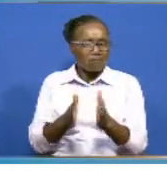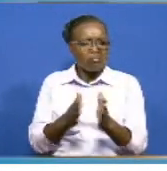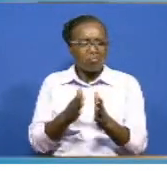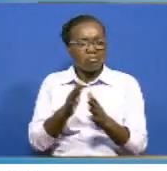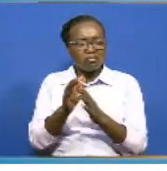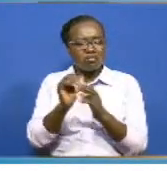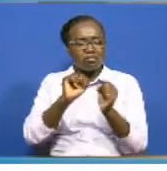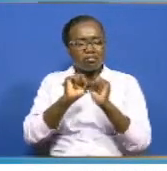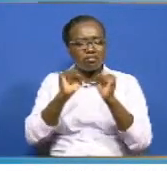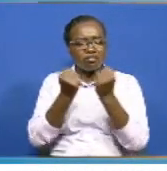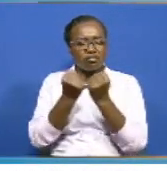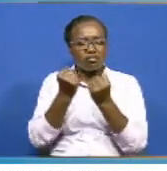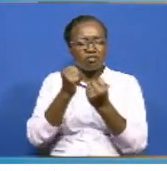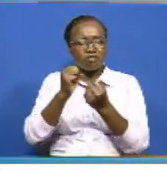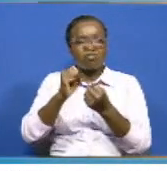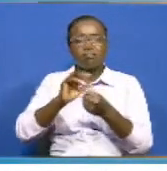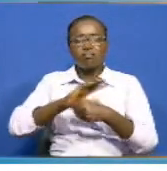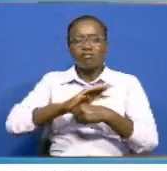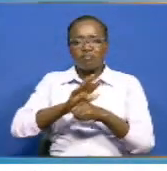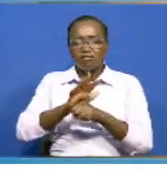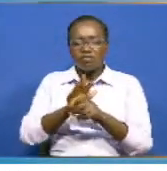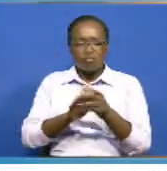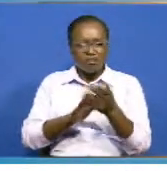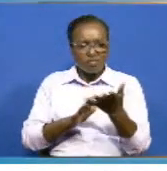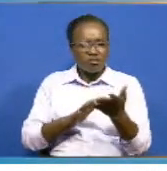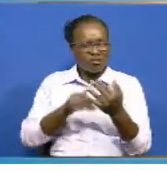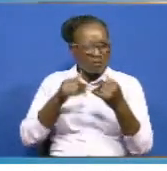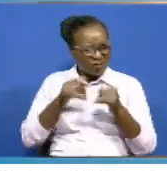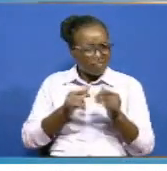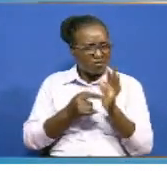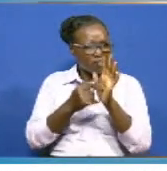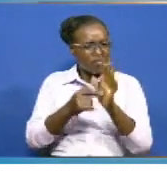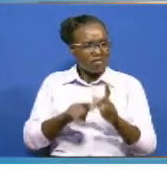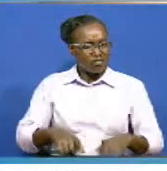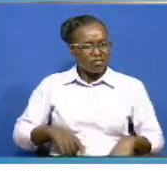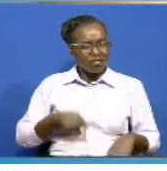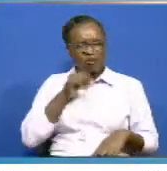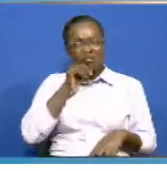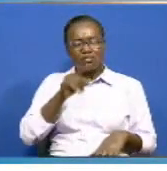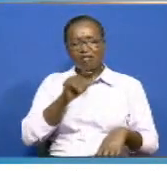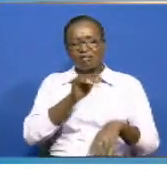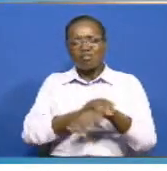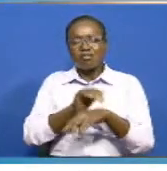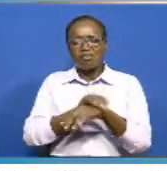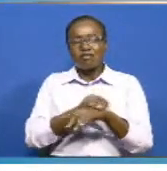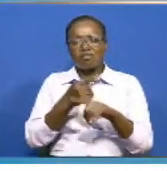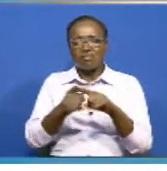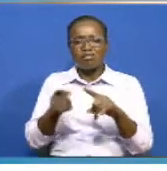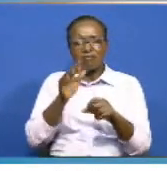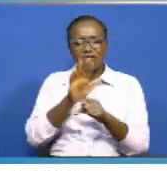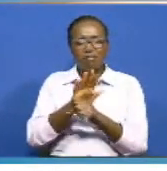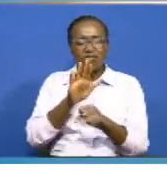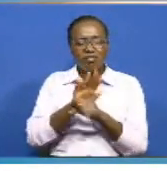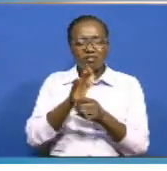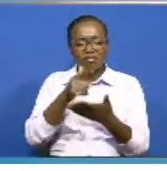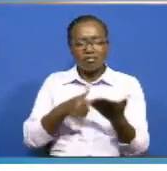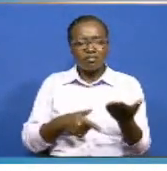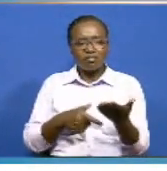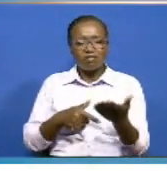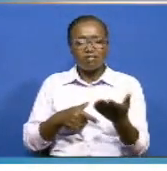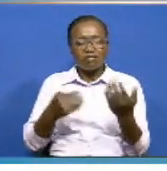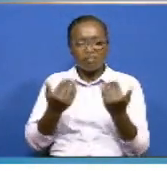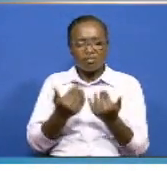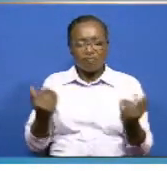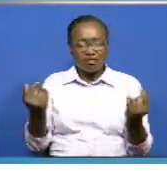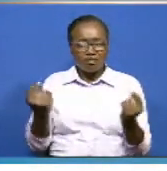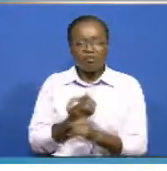kijamii anatumia tu ile njia kujaribu kuonyesha kwamba maisha yake ni mazuri, ilhali ukweli ni kwamba mambo ni tofauti. Hiyo ni